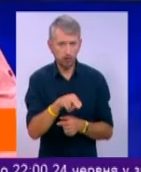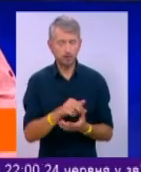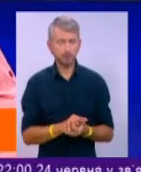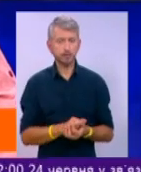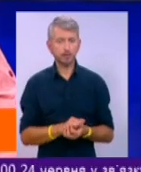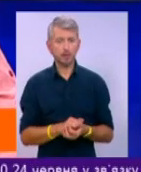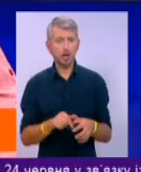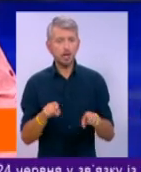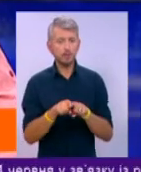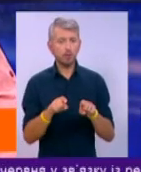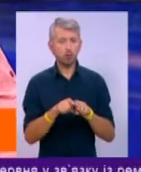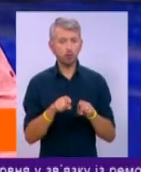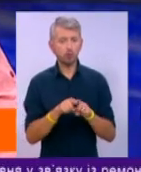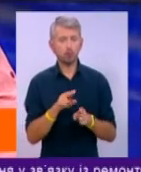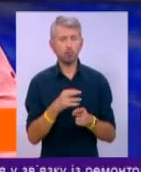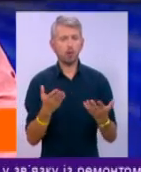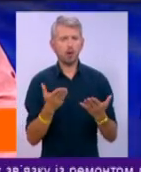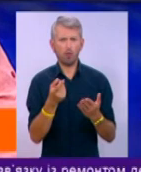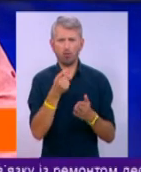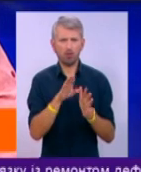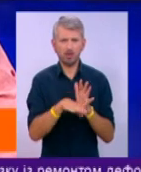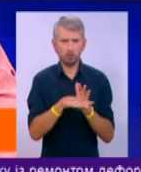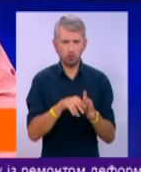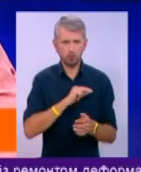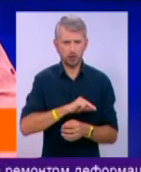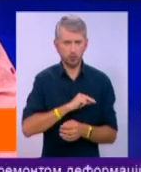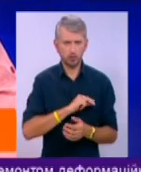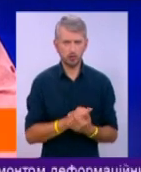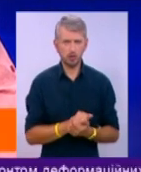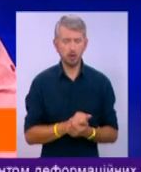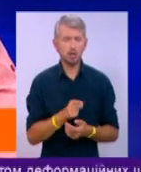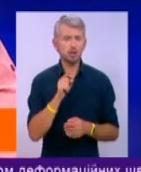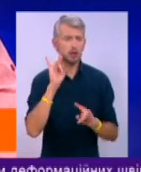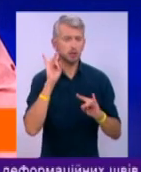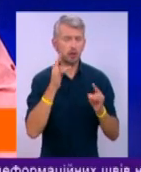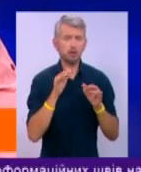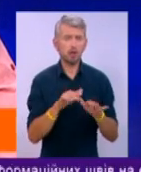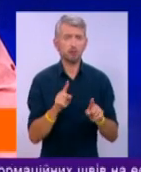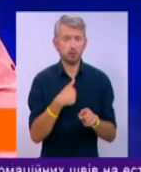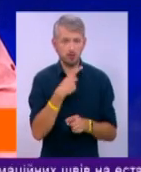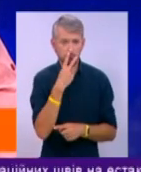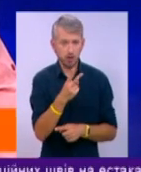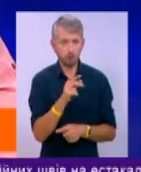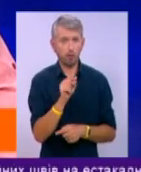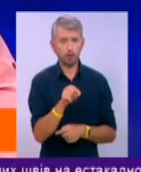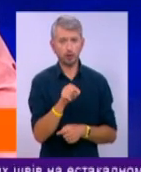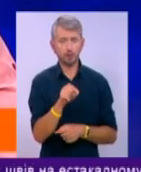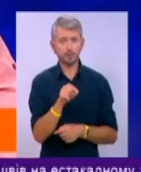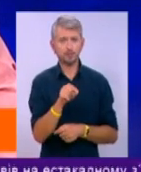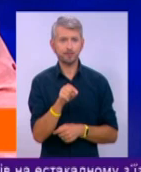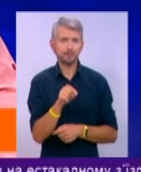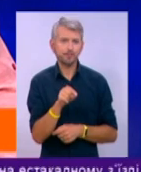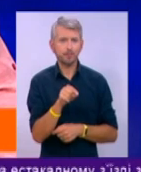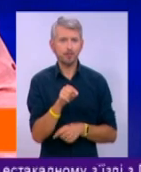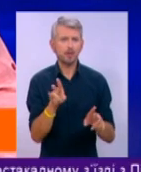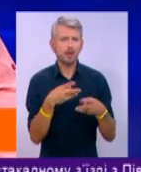одно по якомусь дрібізку вони працюють. Ті резонансні справи, які ми бачимо, вони... Ну,